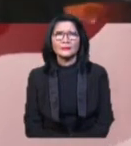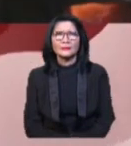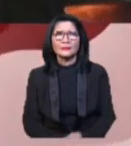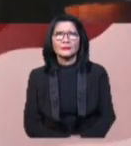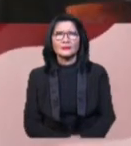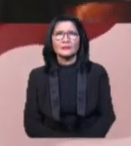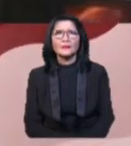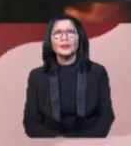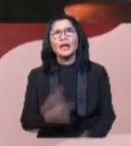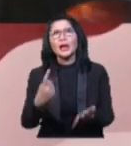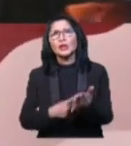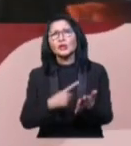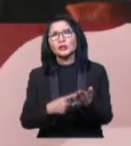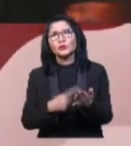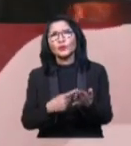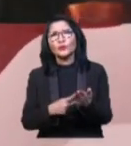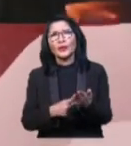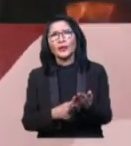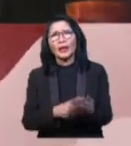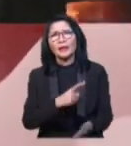ini dari survei Mandiri. Dia